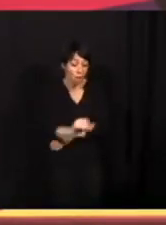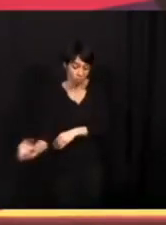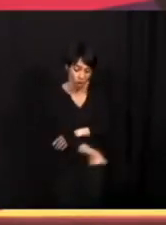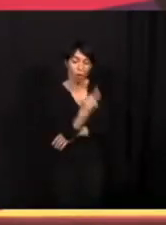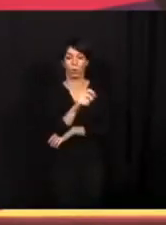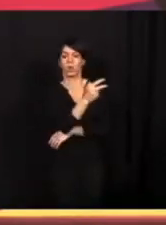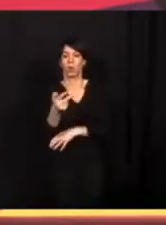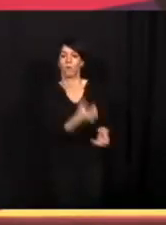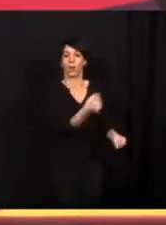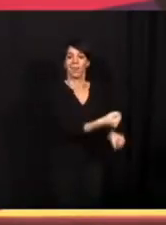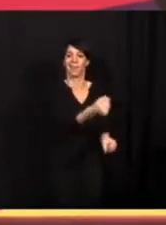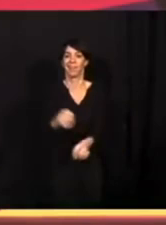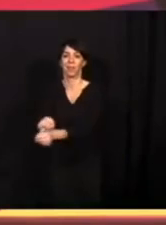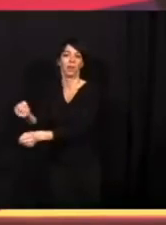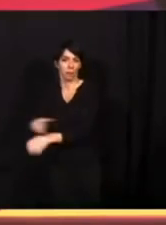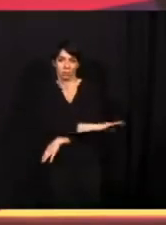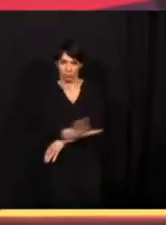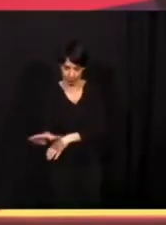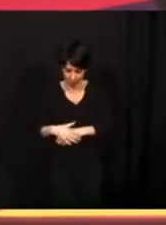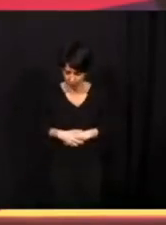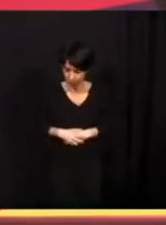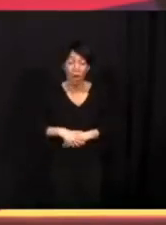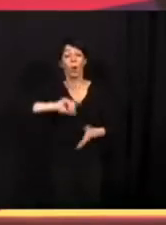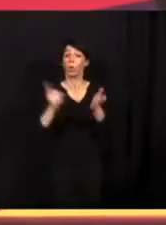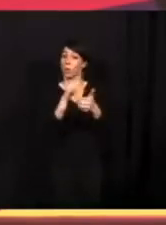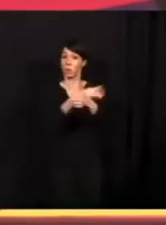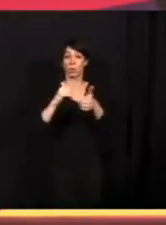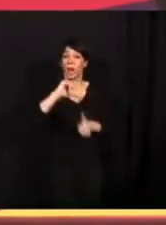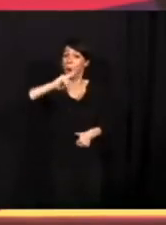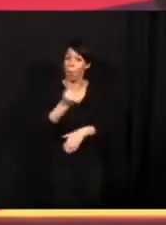enfant. Tous les droits sociaux seront également individualisés.